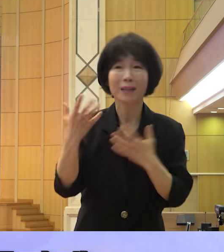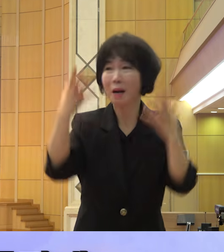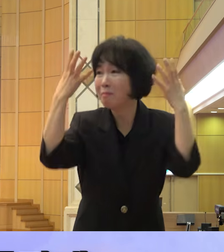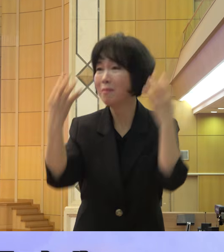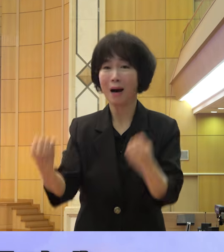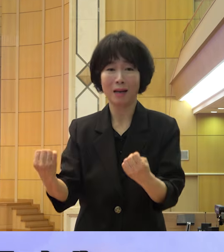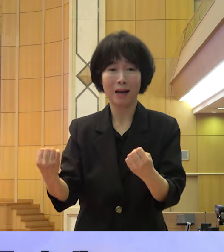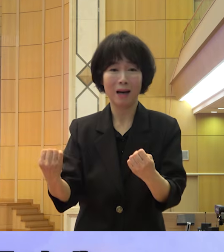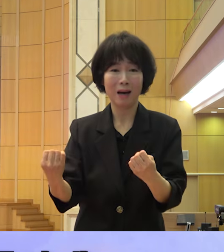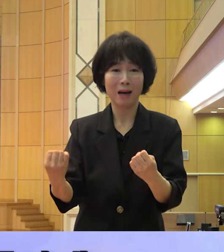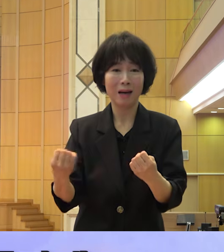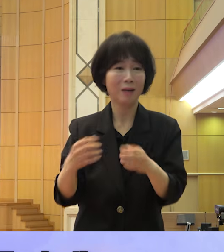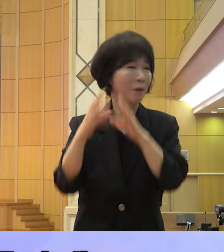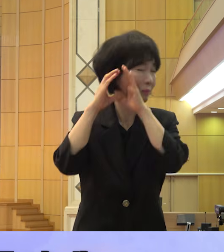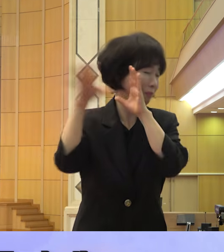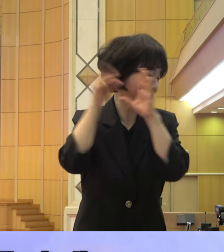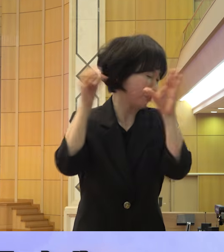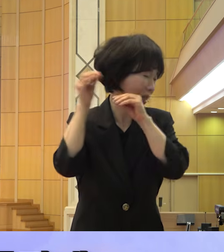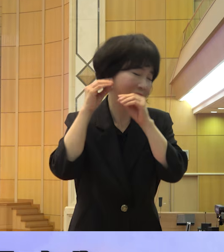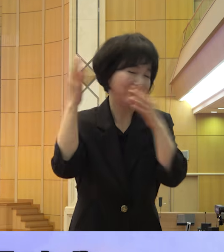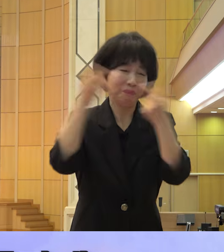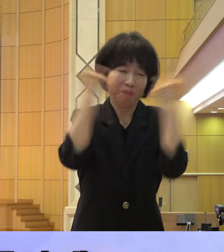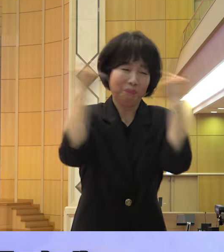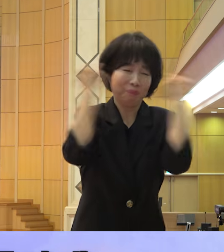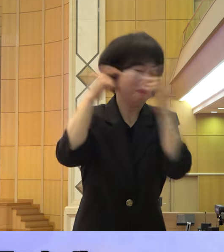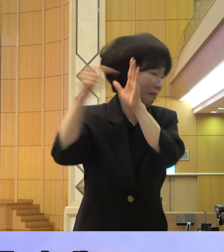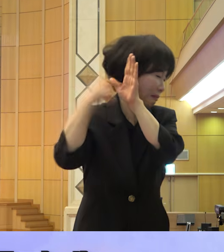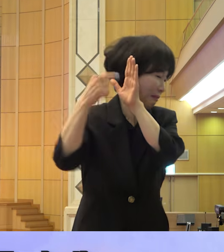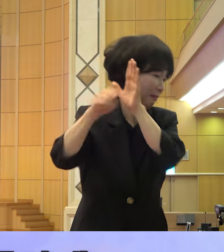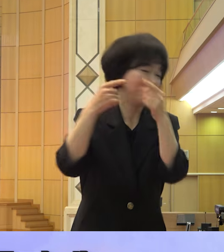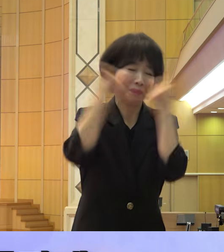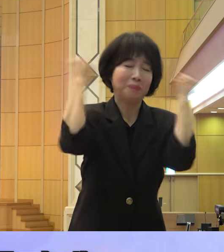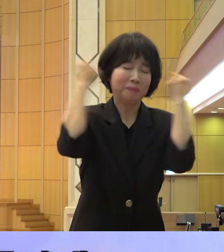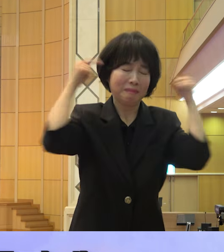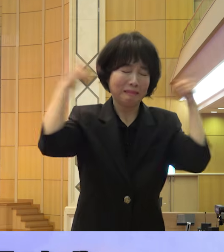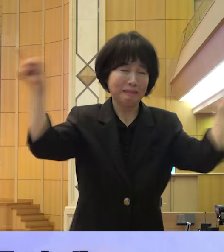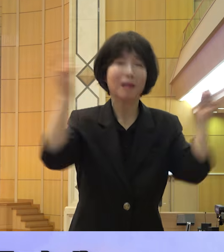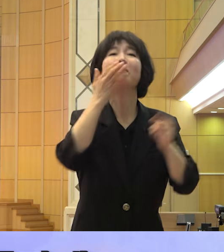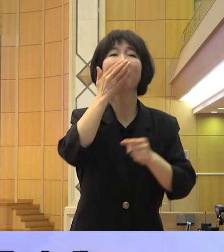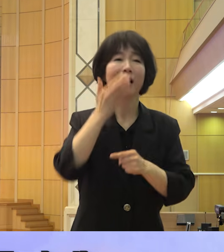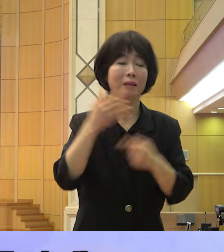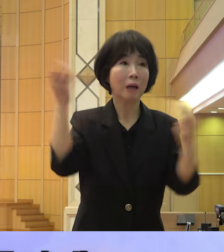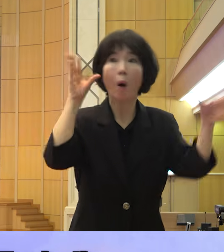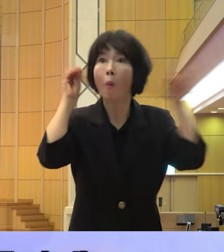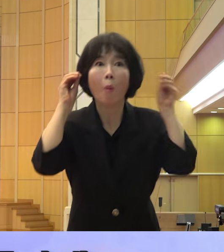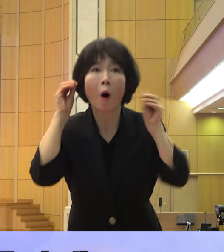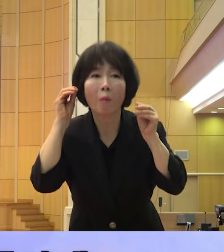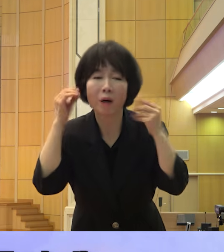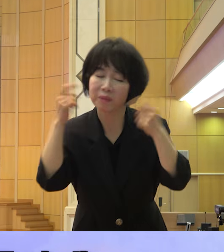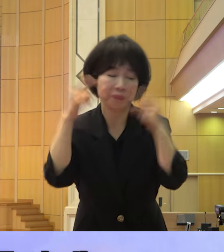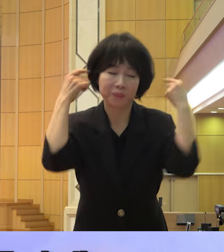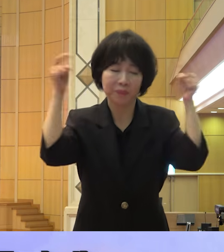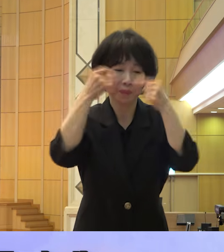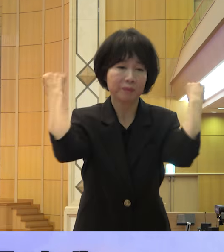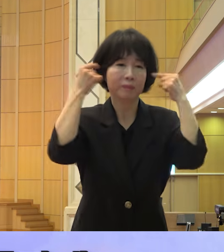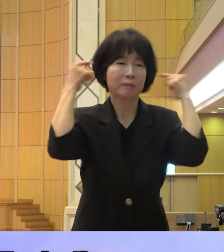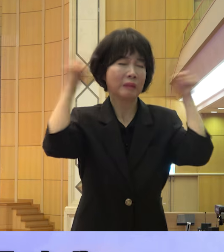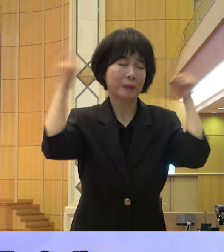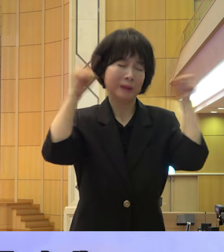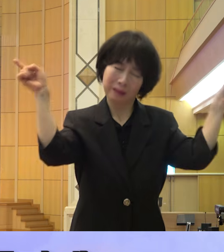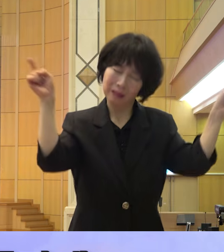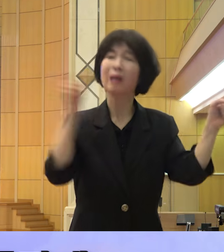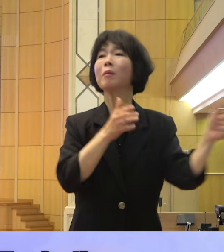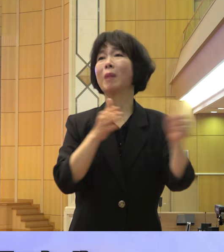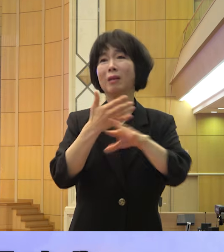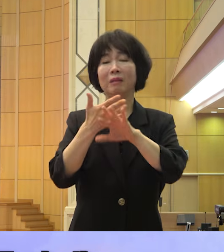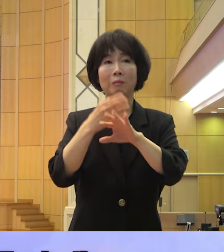귀에 들어오는데 그거 다 들으면요 목사 못해요. 그냥 귀 막아버려야지. 좋은 말도 있지만 나쁜 말도 있고요, 별의별 이상한 말